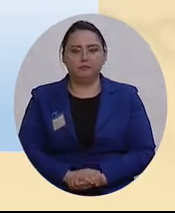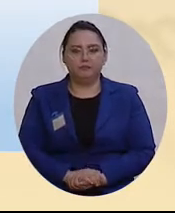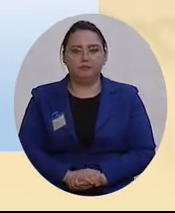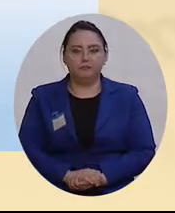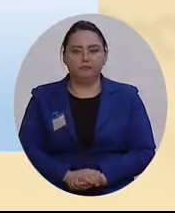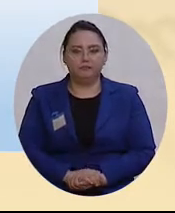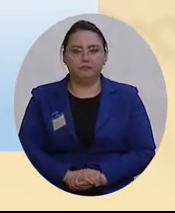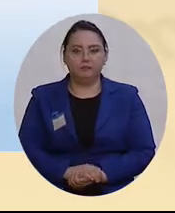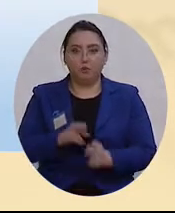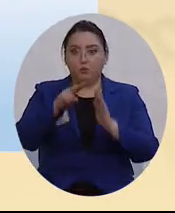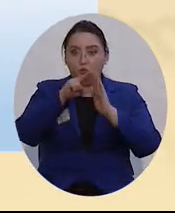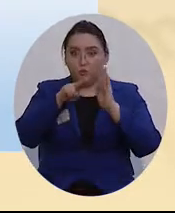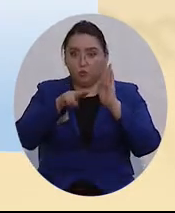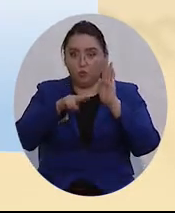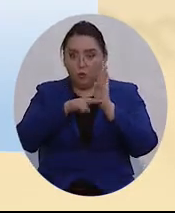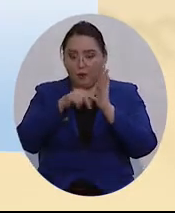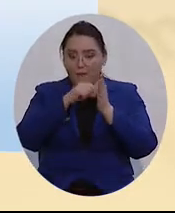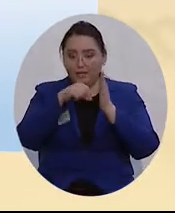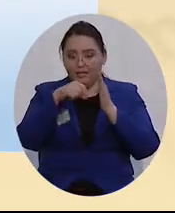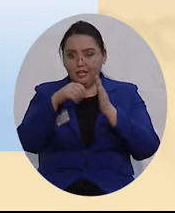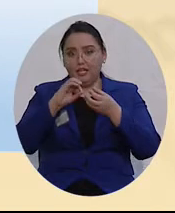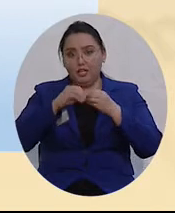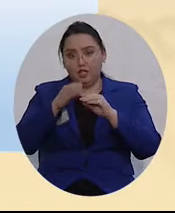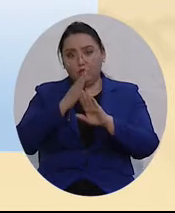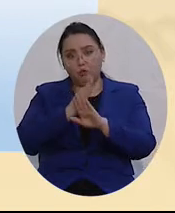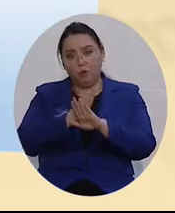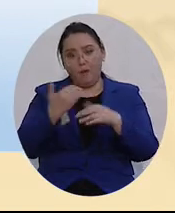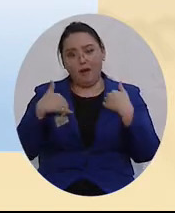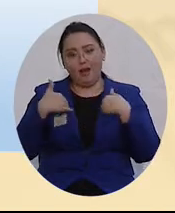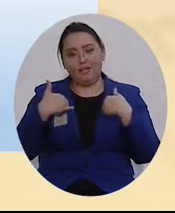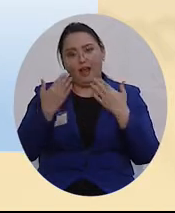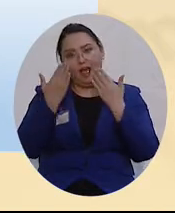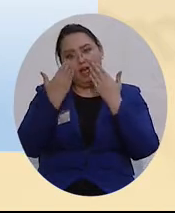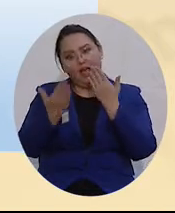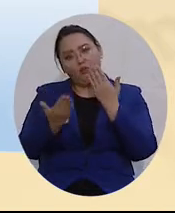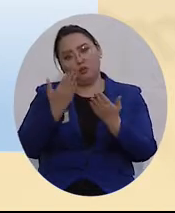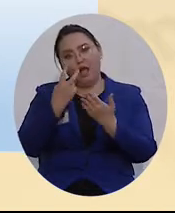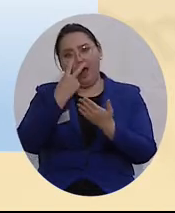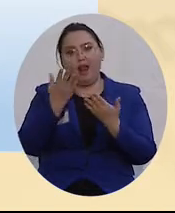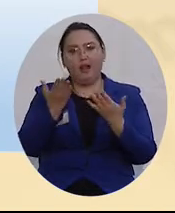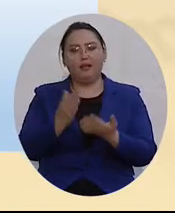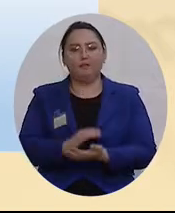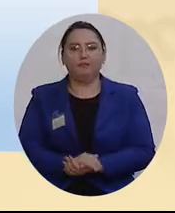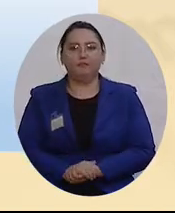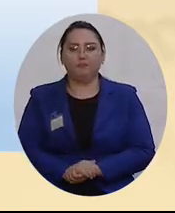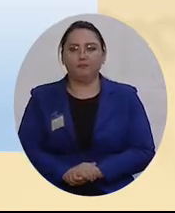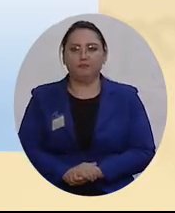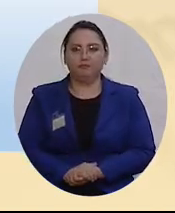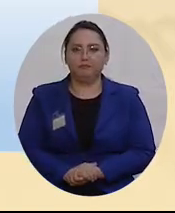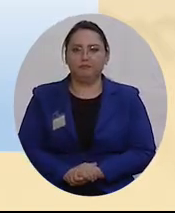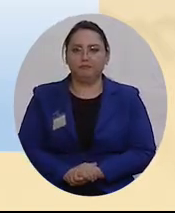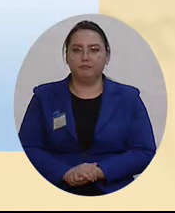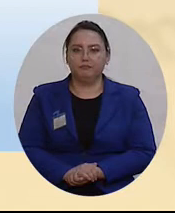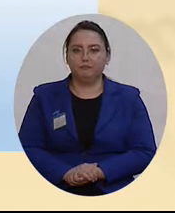За дүрмийнхаа тулгуур бичиглэлийг хийсэн бол багшийнхаа хийсэн тулгуур зөвхөн тулгаарай. За Б Д Р С